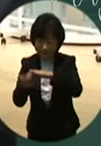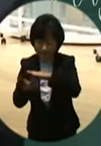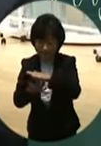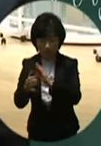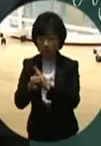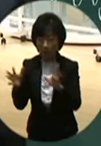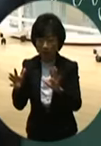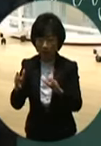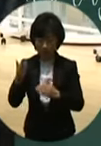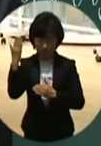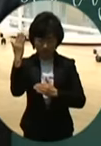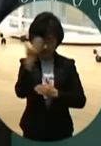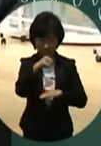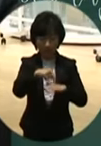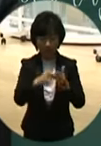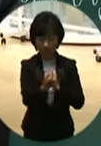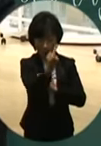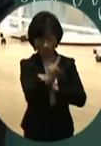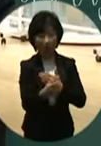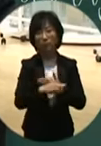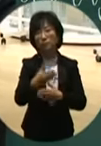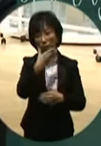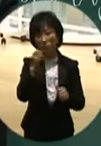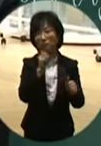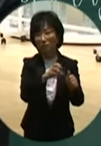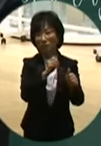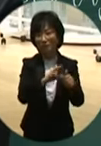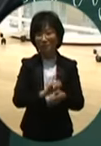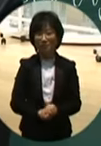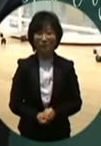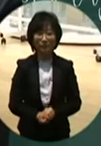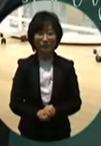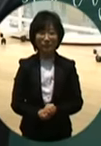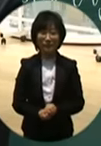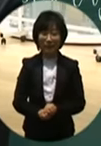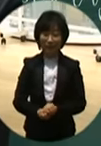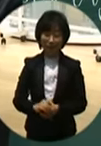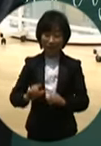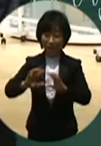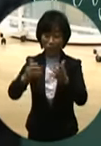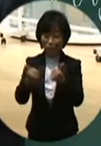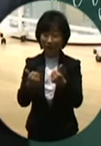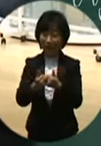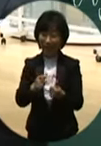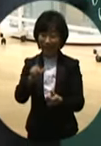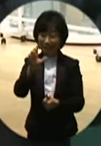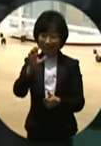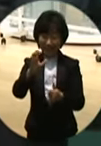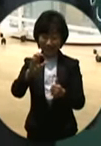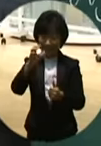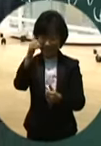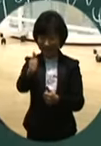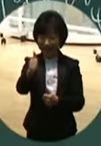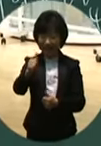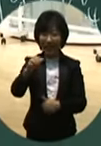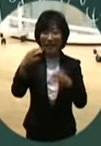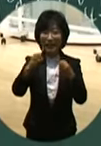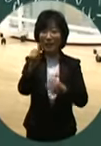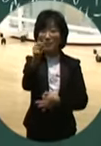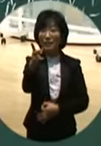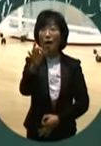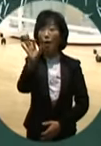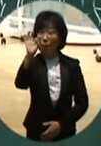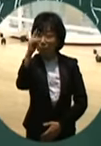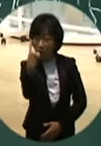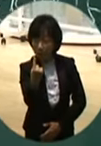when you're meeting them, having nothing to do with votes. 국회의장을 지내는 김형월 씨가 이제 영도에 이제 국회의원 그만뒀잖아요. 지금 이제 내가 만나면 그 사람을 복음